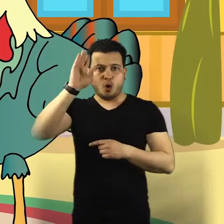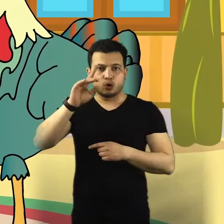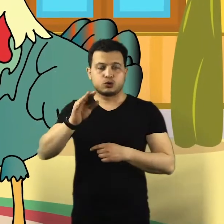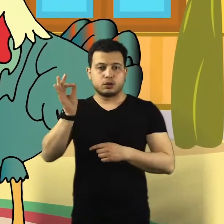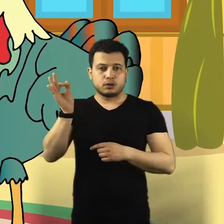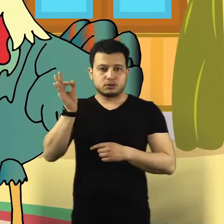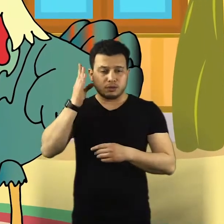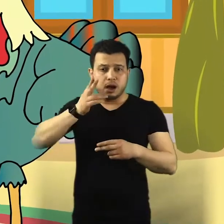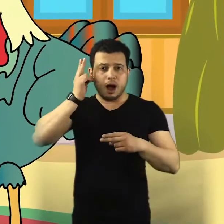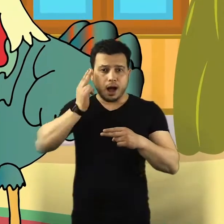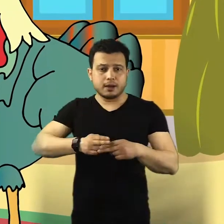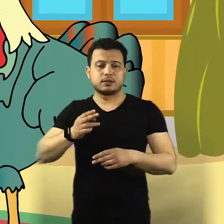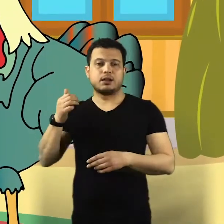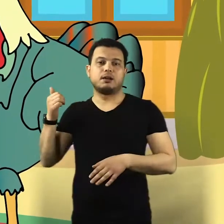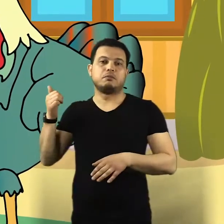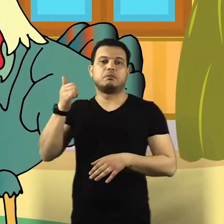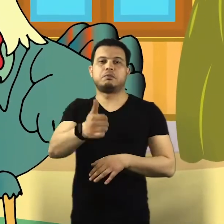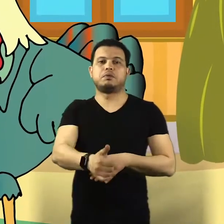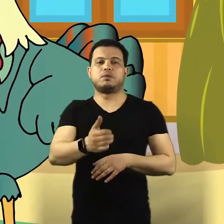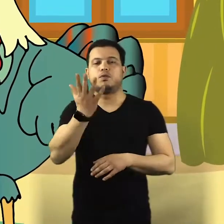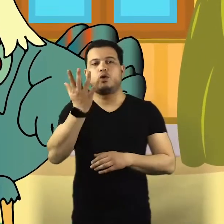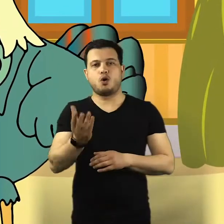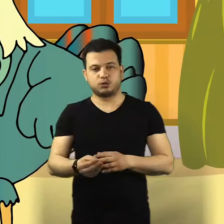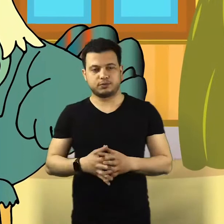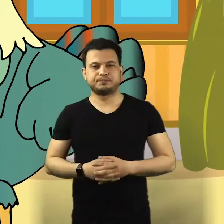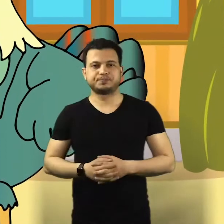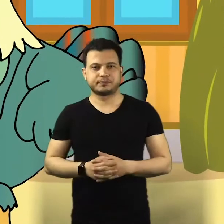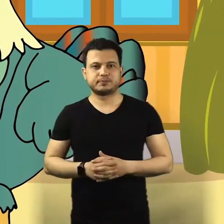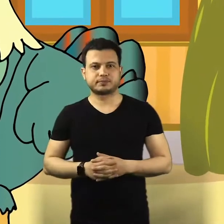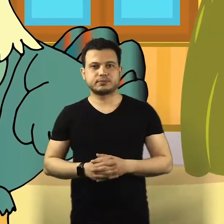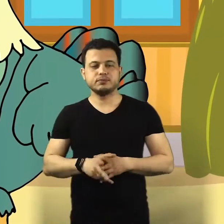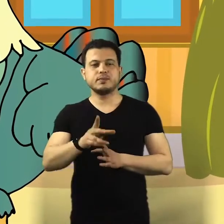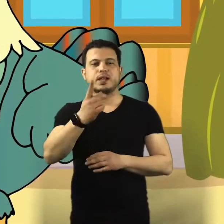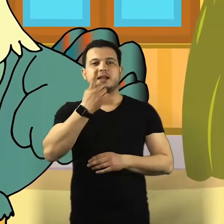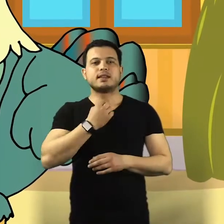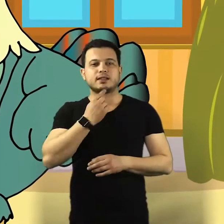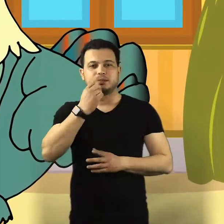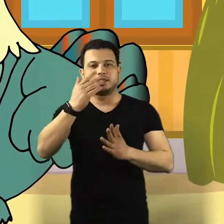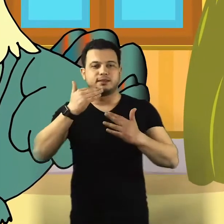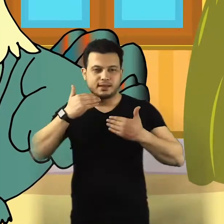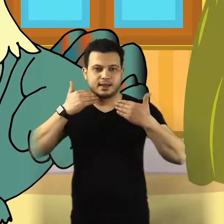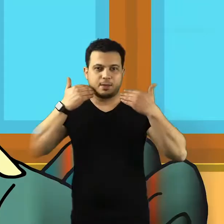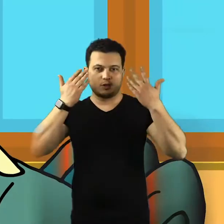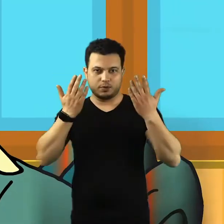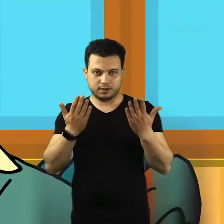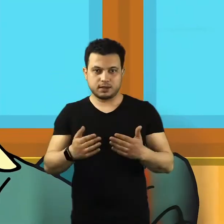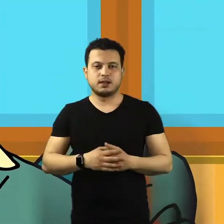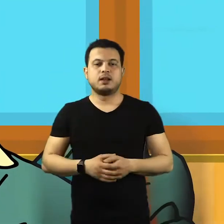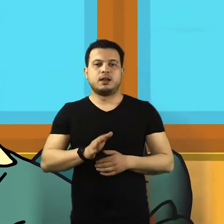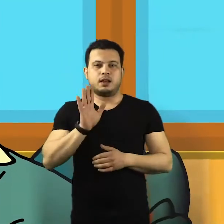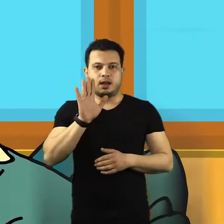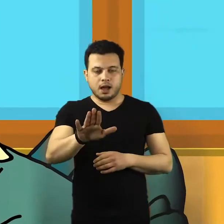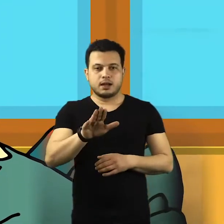bekliyormuş gibi Bir anda yanlarında beliriverdi Tatlı bir tebessüm edip Hah ben